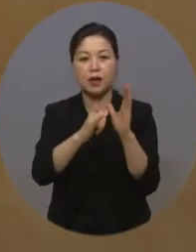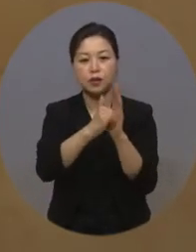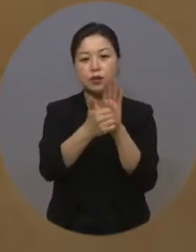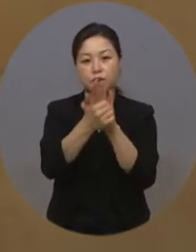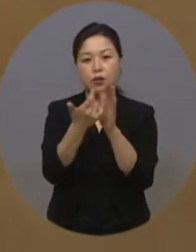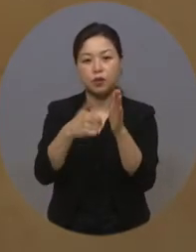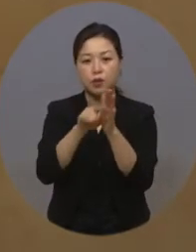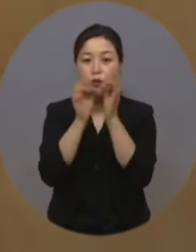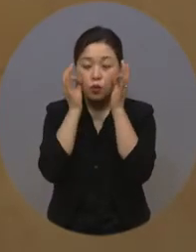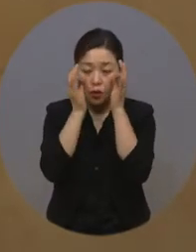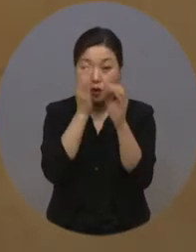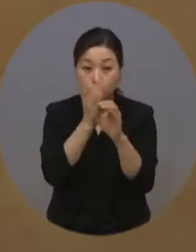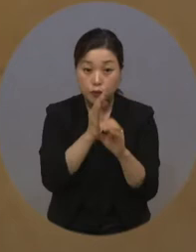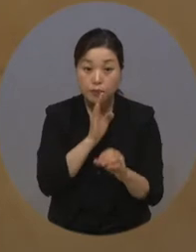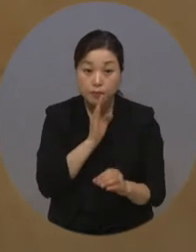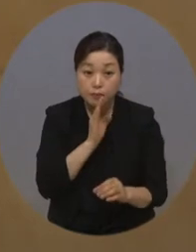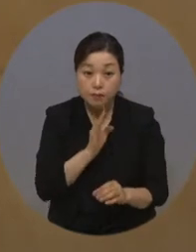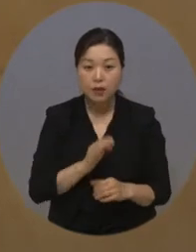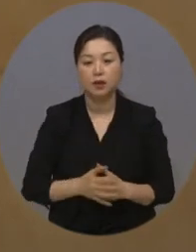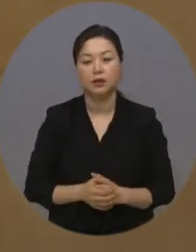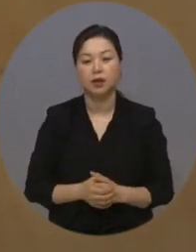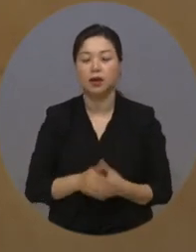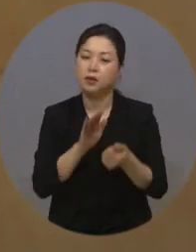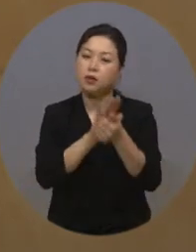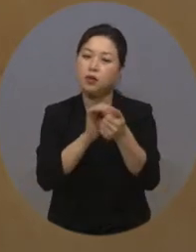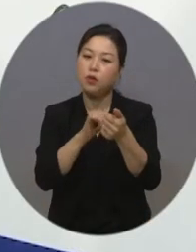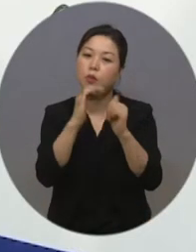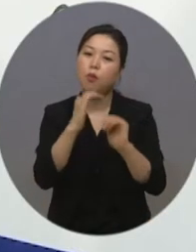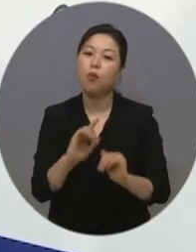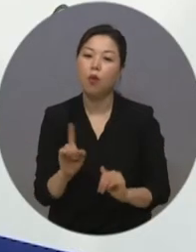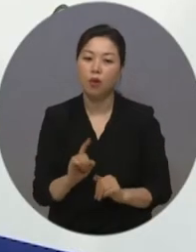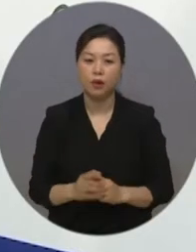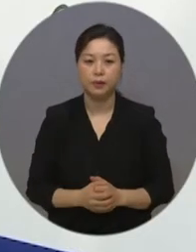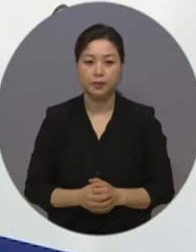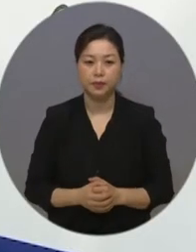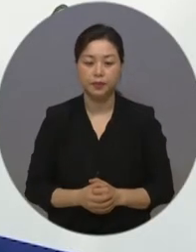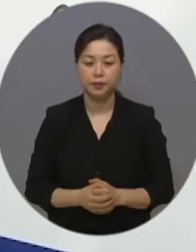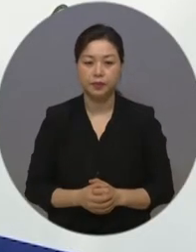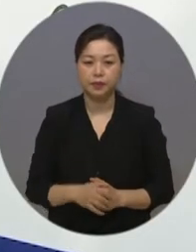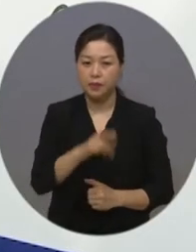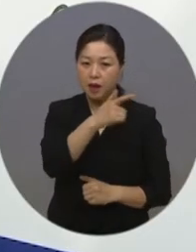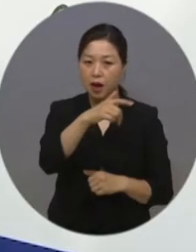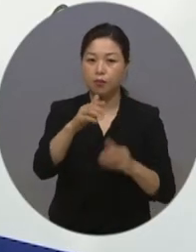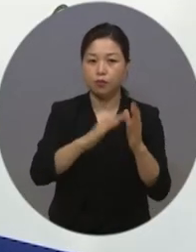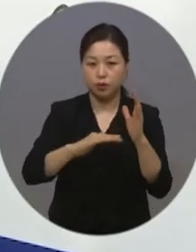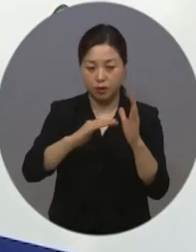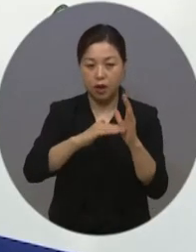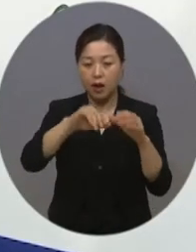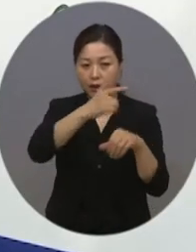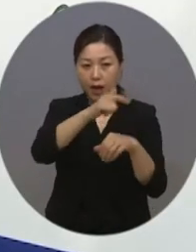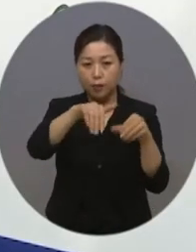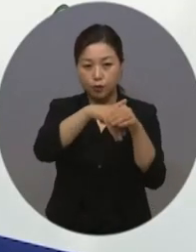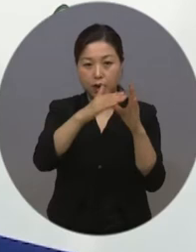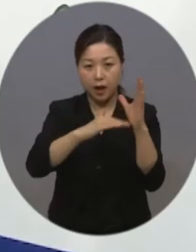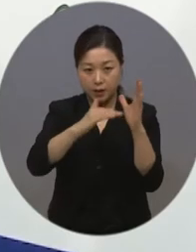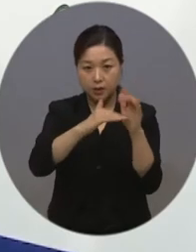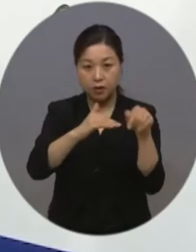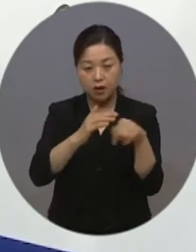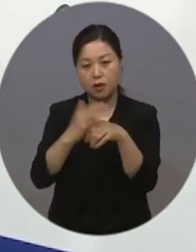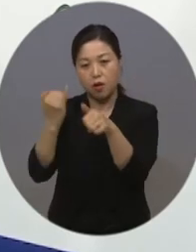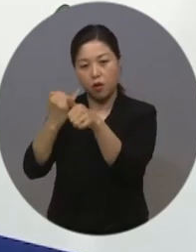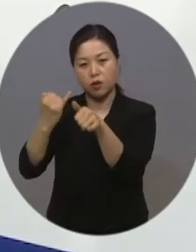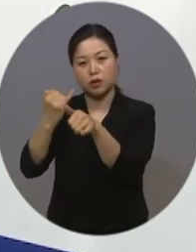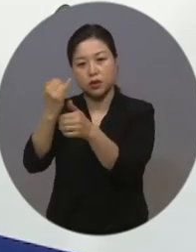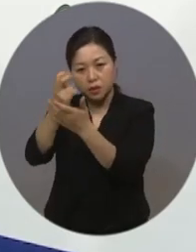계시다고 얘길 들었거든요 어떤 지원을 하고 계신지 말씀해 주시죠 다문화 가정에게 우선 결혼 정책도 다문화